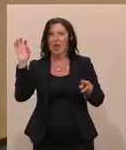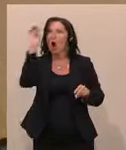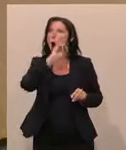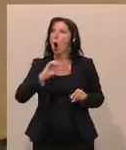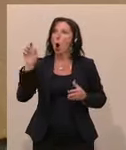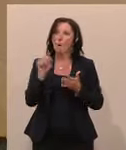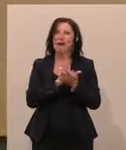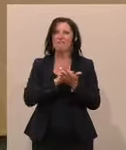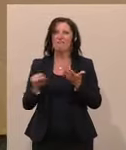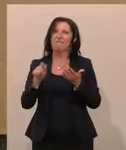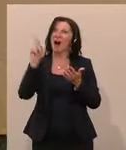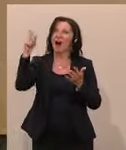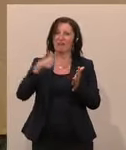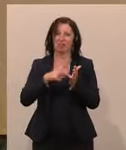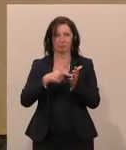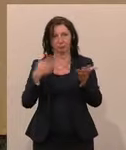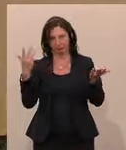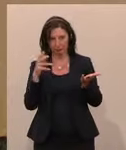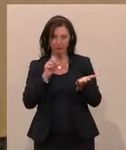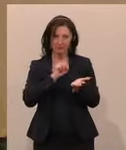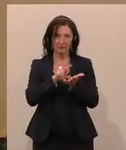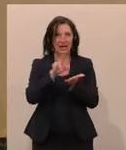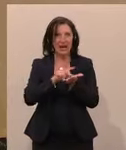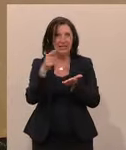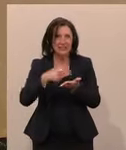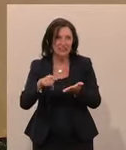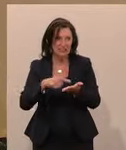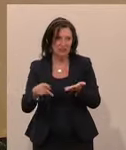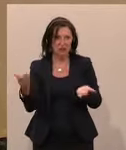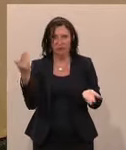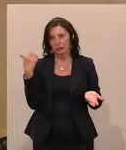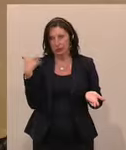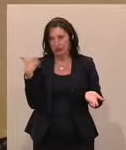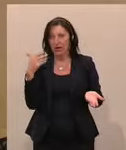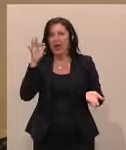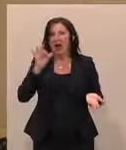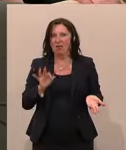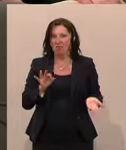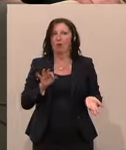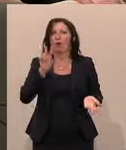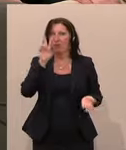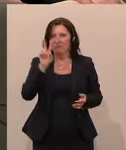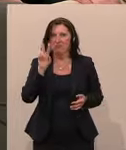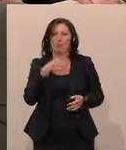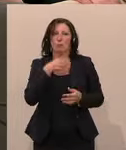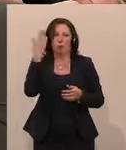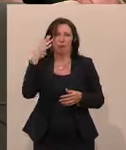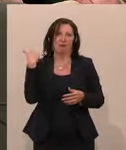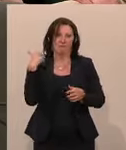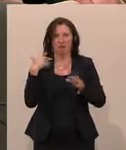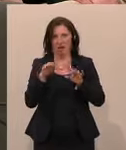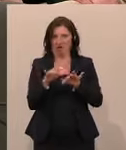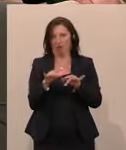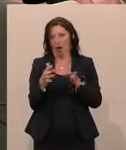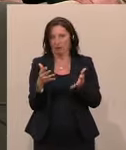tun hat. Ich meine, das Ratengedicht, das von einem ehemaligen mittlerweile FPÖ-Vizebürgermeister geschrieben wurde, das war